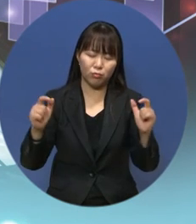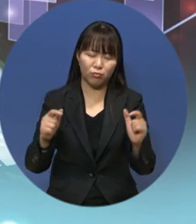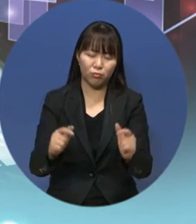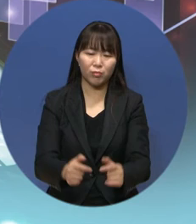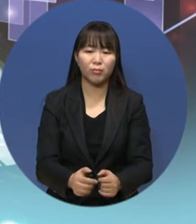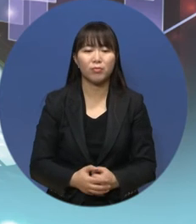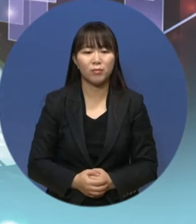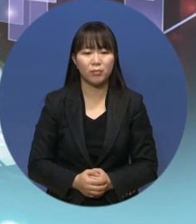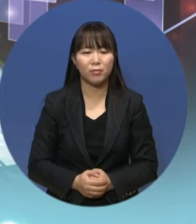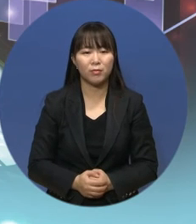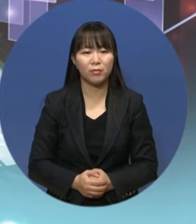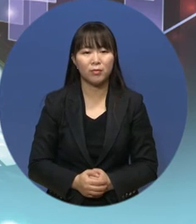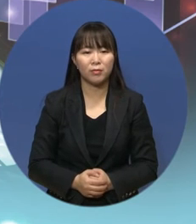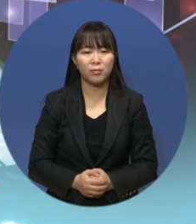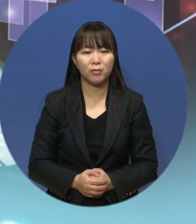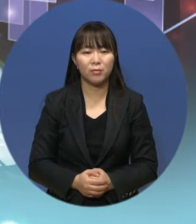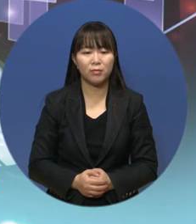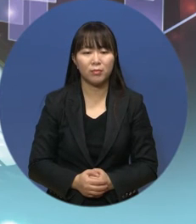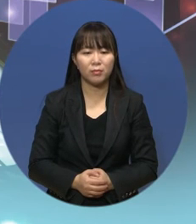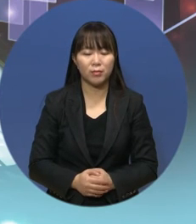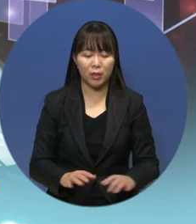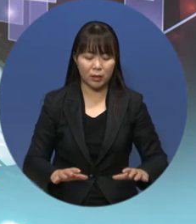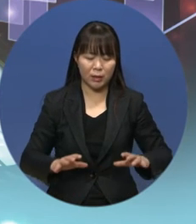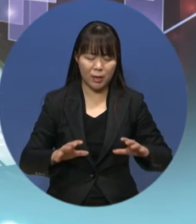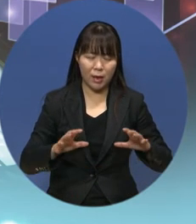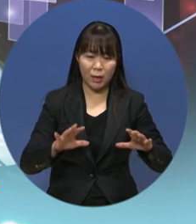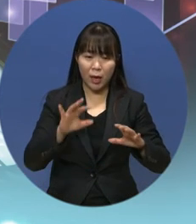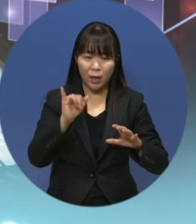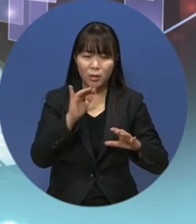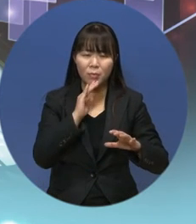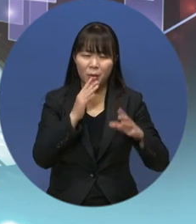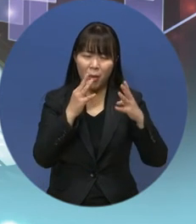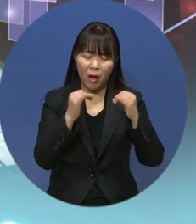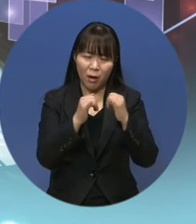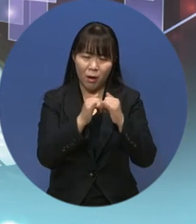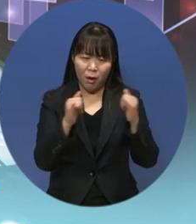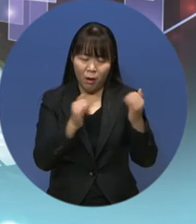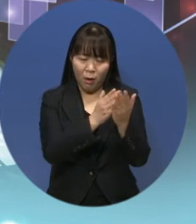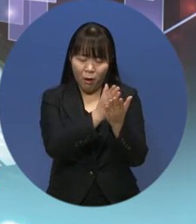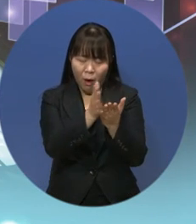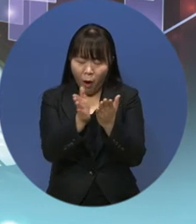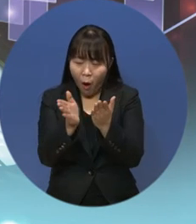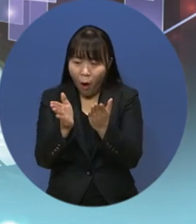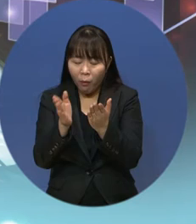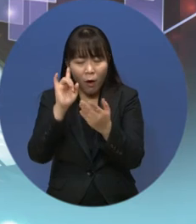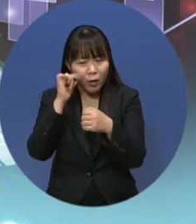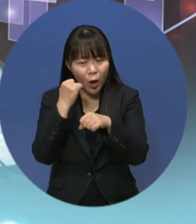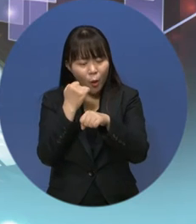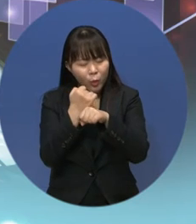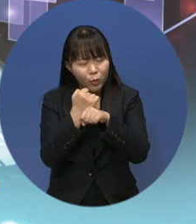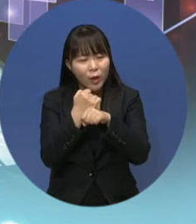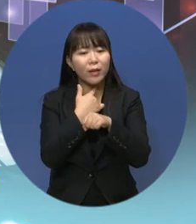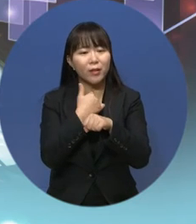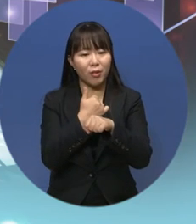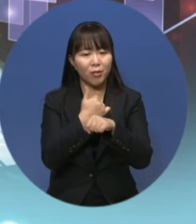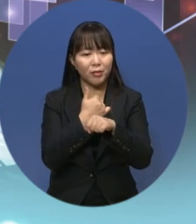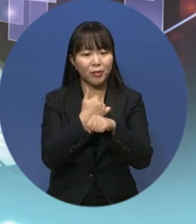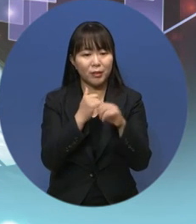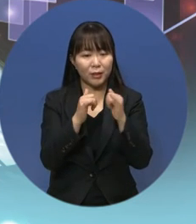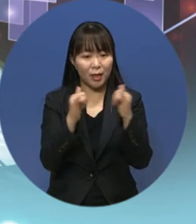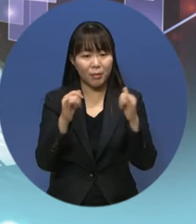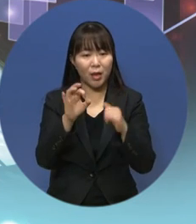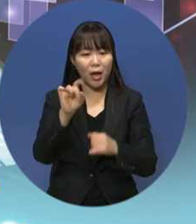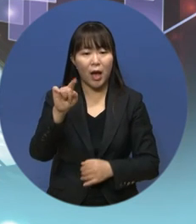것입니다 세계 존재하는 수백 민족들을 유형별로 이용 구해온 인류학자